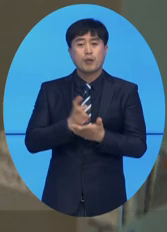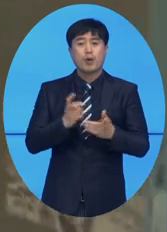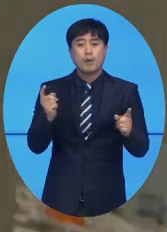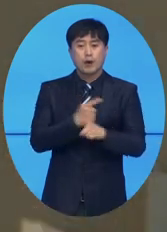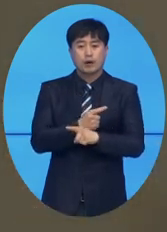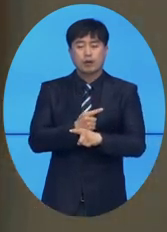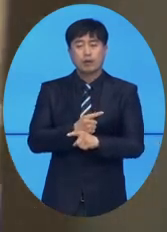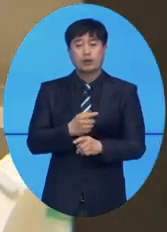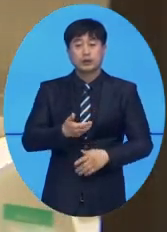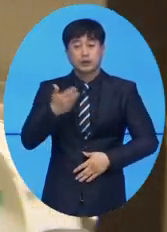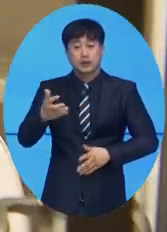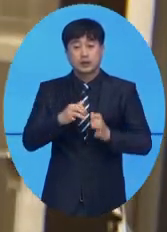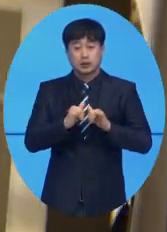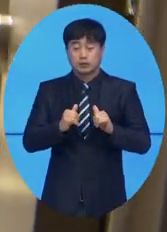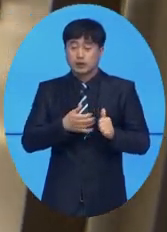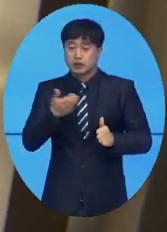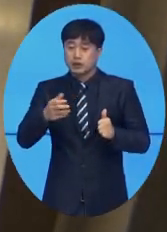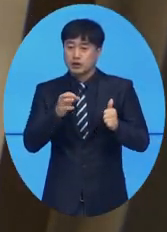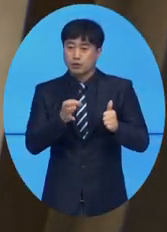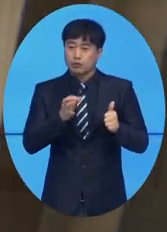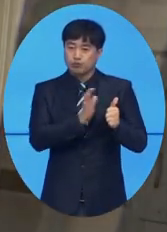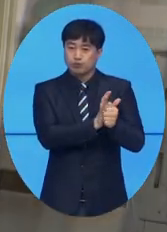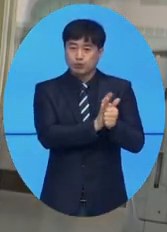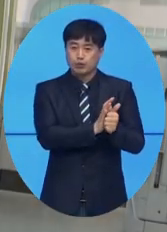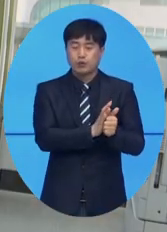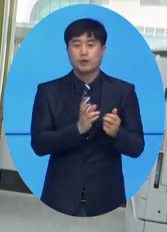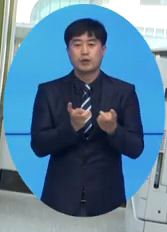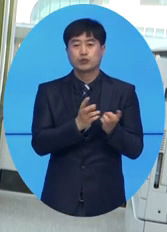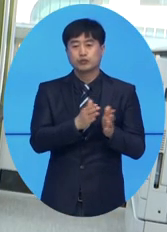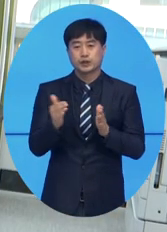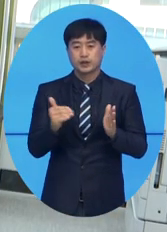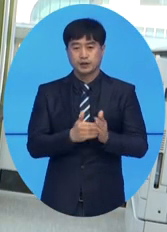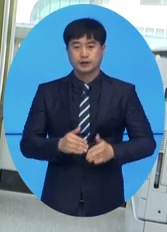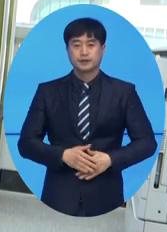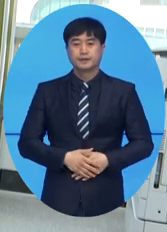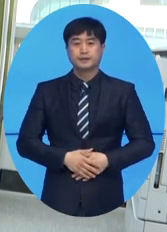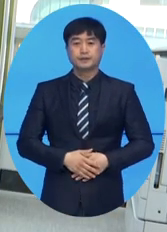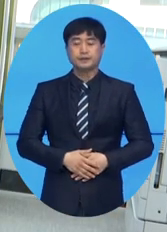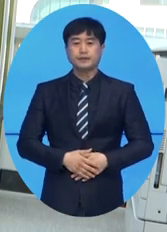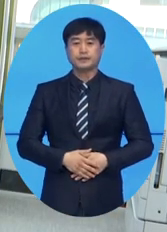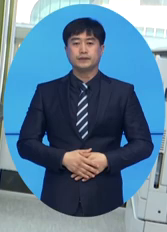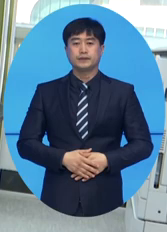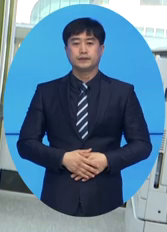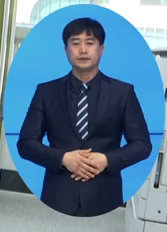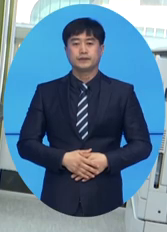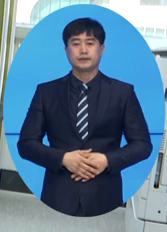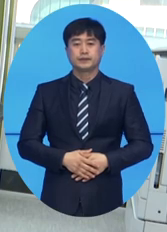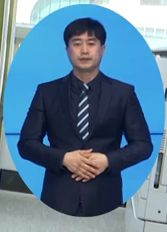지원주택 이주자에 대한 이주비 지원책도 마련했습니다. 경기지TV 이슬비입니다.